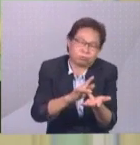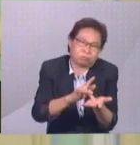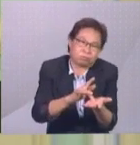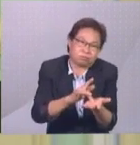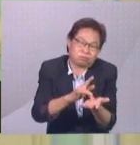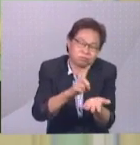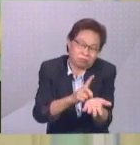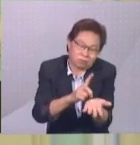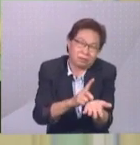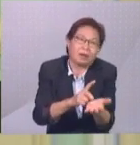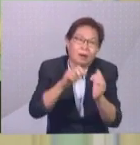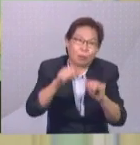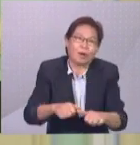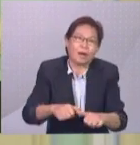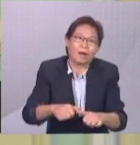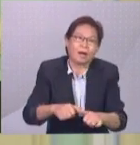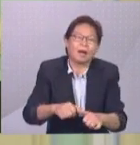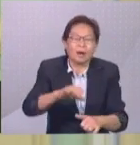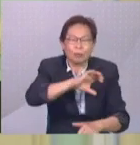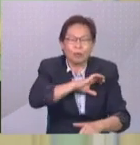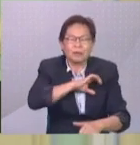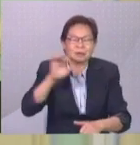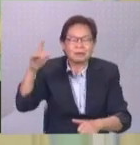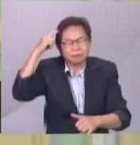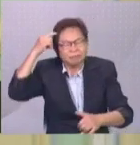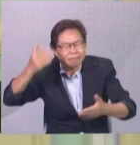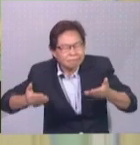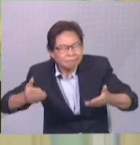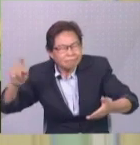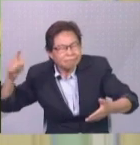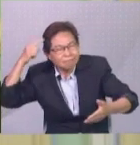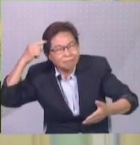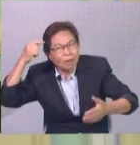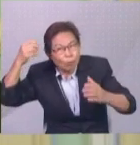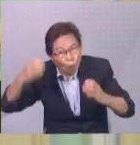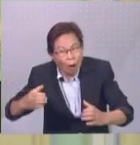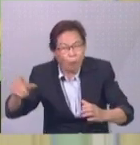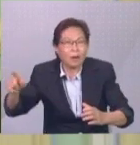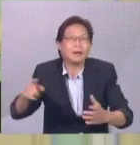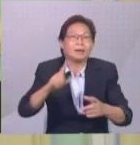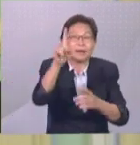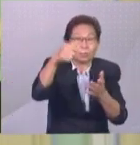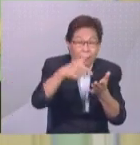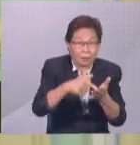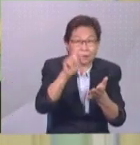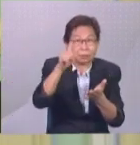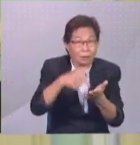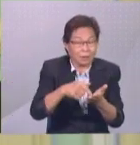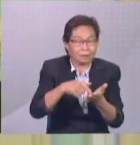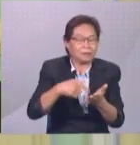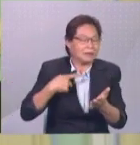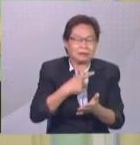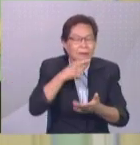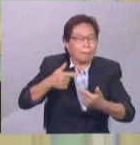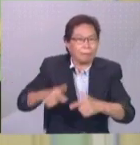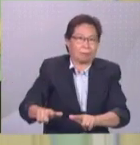Walaupun ada budi bicara pihak polis dan sebagainya. Dan satu lagi, kita juga tidak dibenarkan untuk